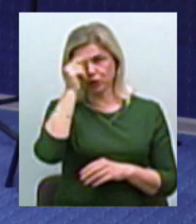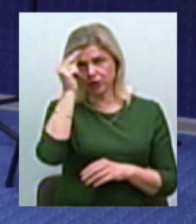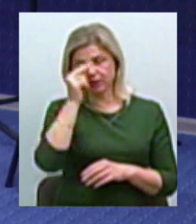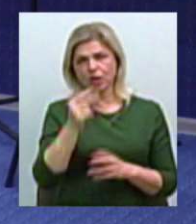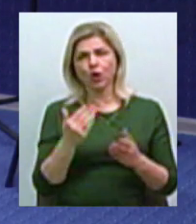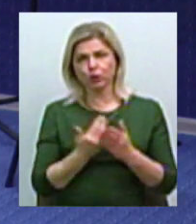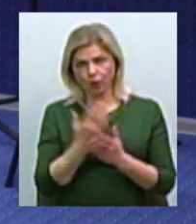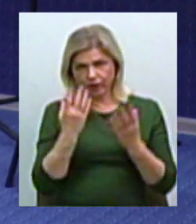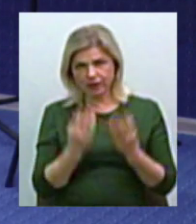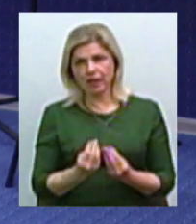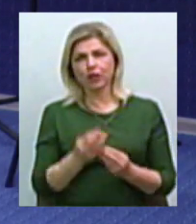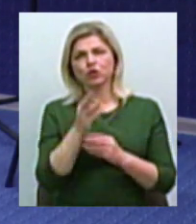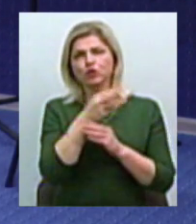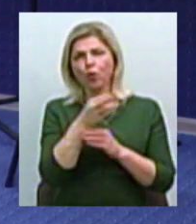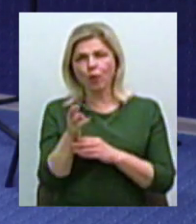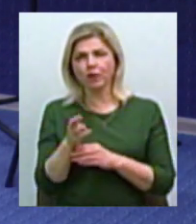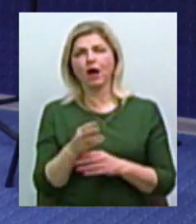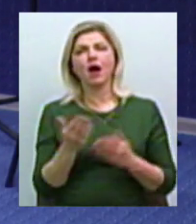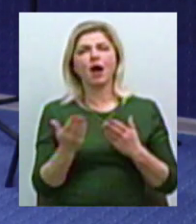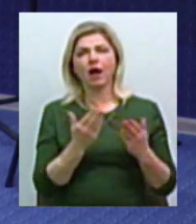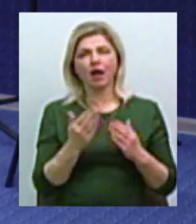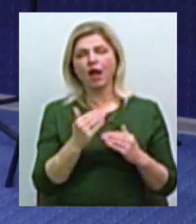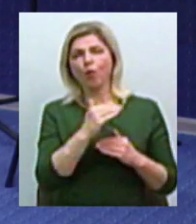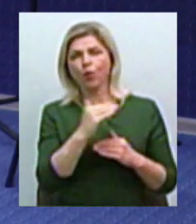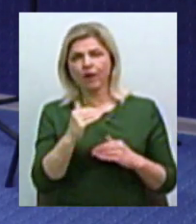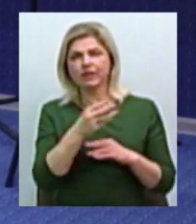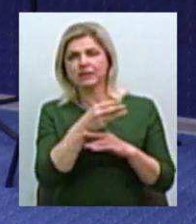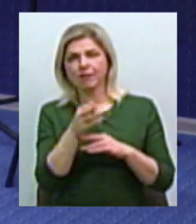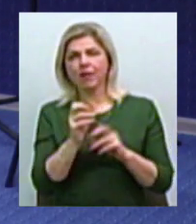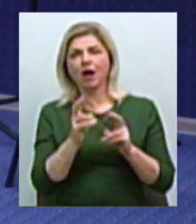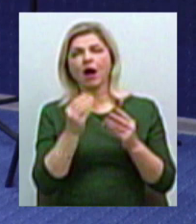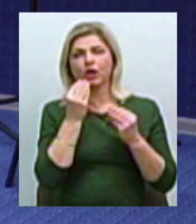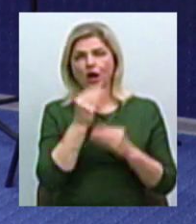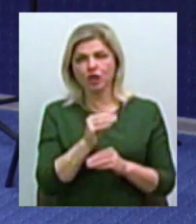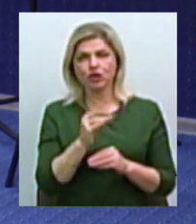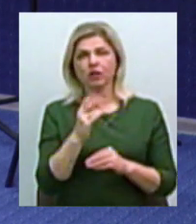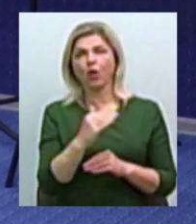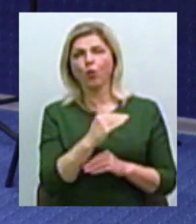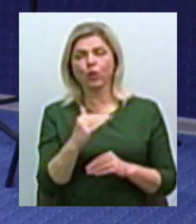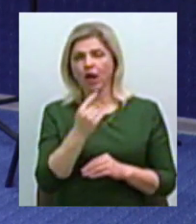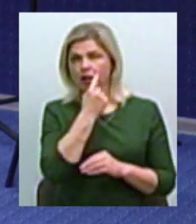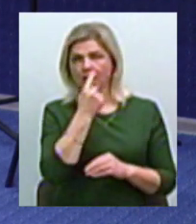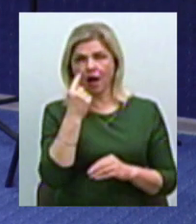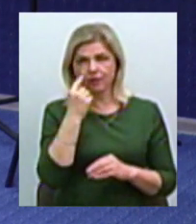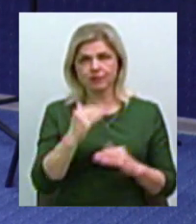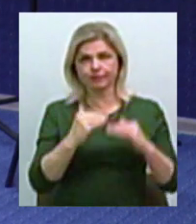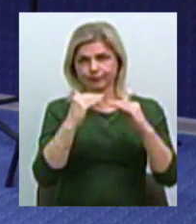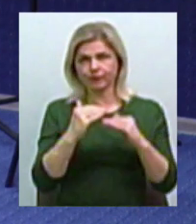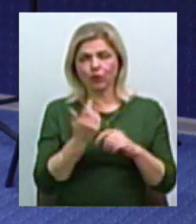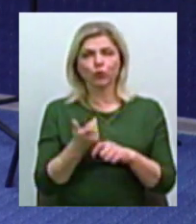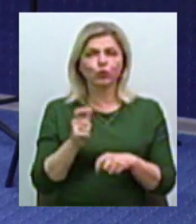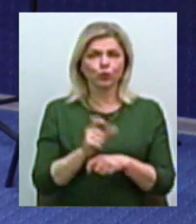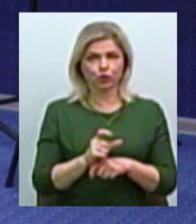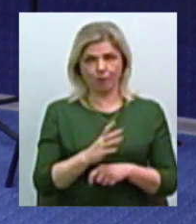я навчався чомусь. З яких ракурсів знімати, як краще, на рівні глаз. Це дуже було